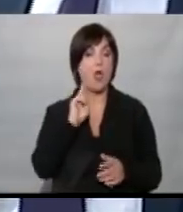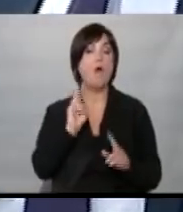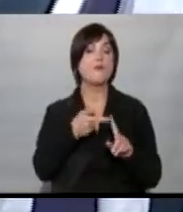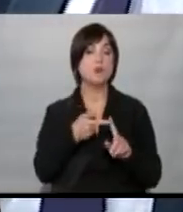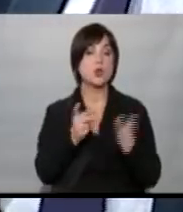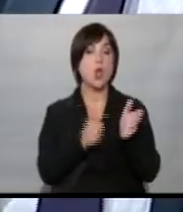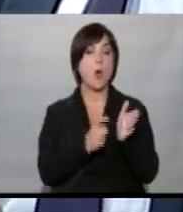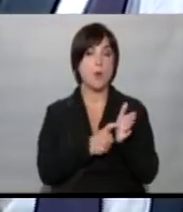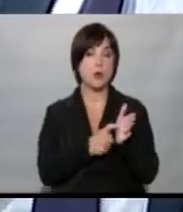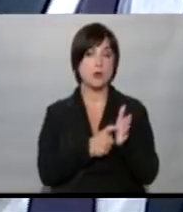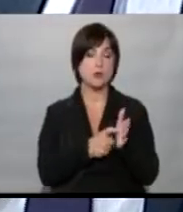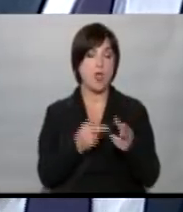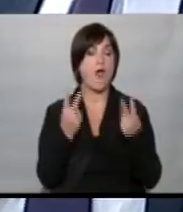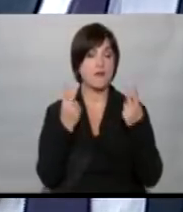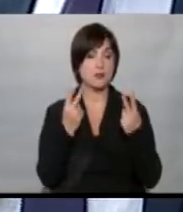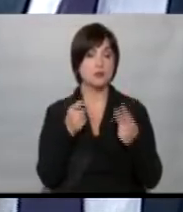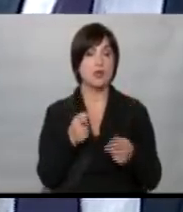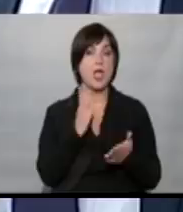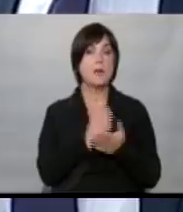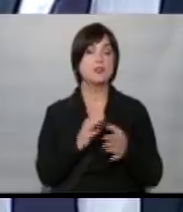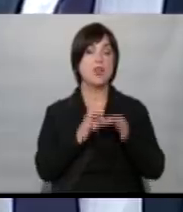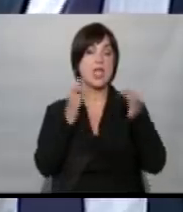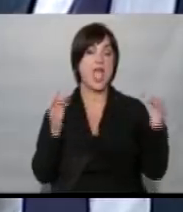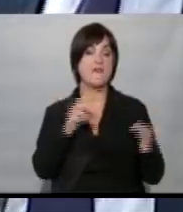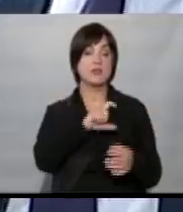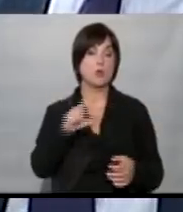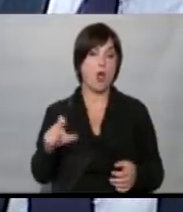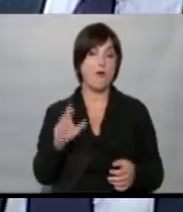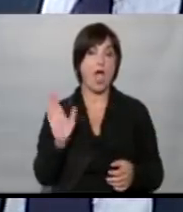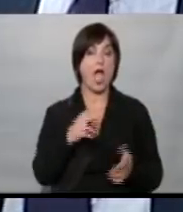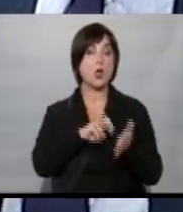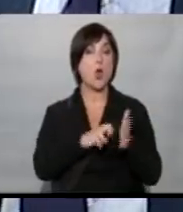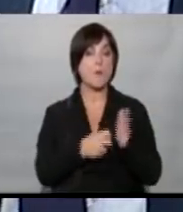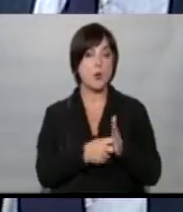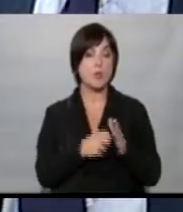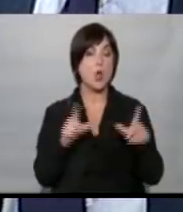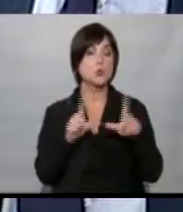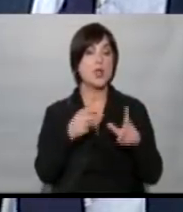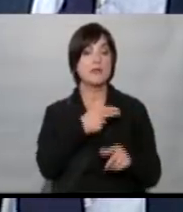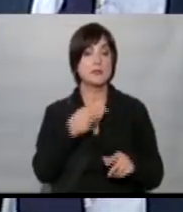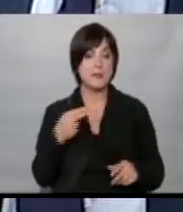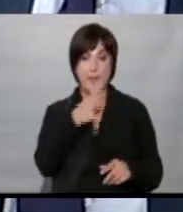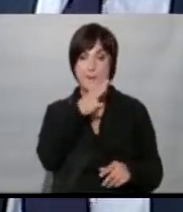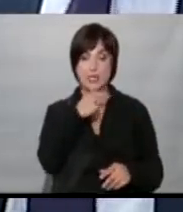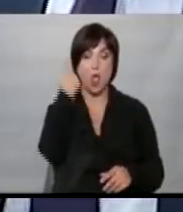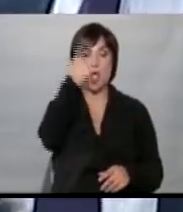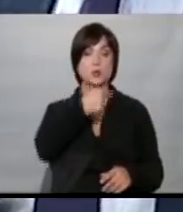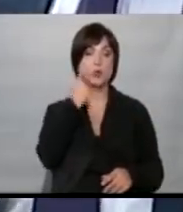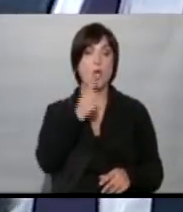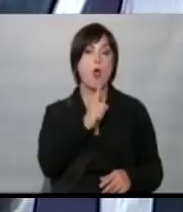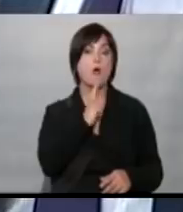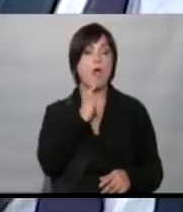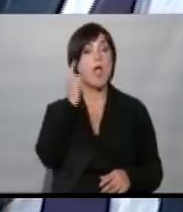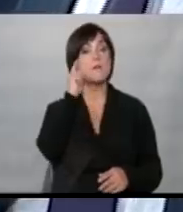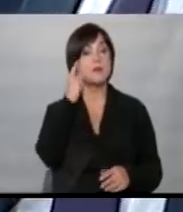Второто барање, тоа е клучното, тука е клучот. Беше јавен обвинител. Видете, ако проблемот е уставното име и македонскиот идентитет, која